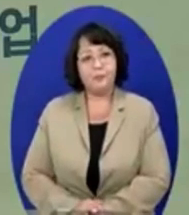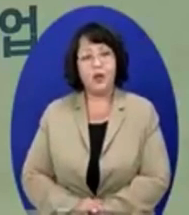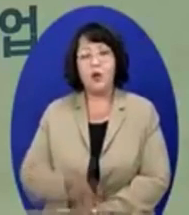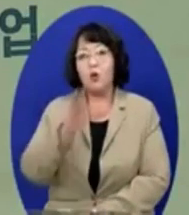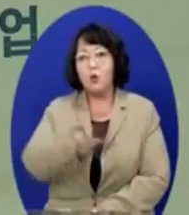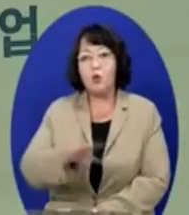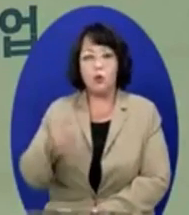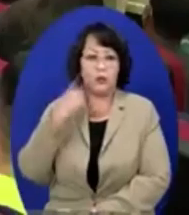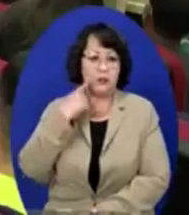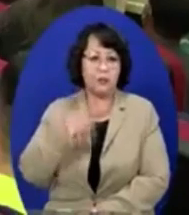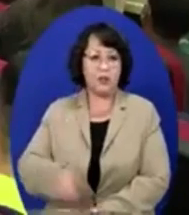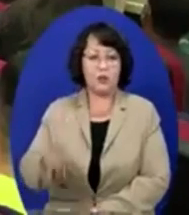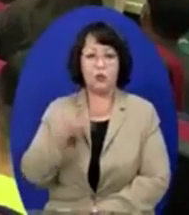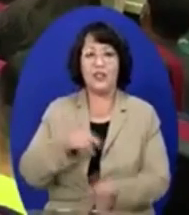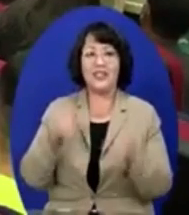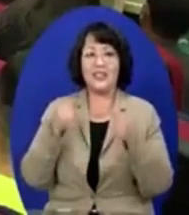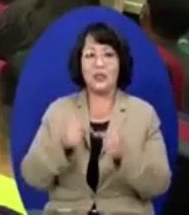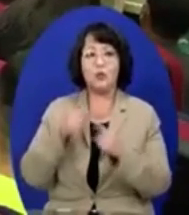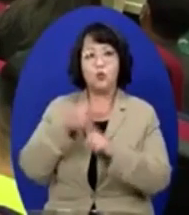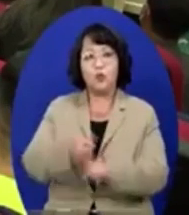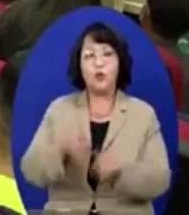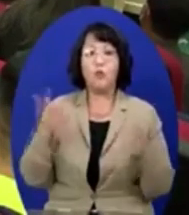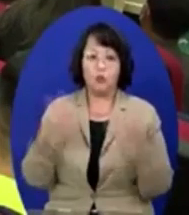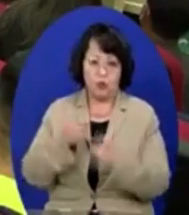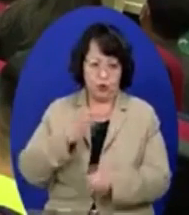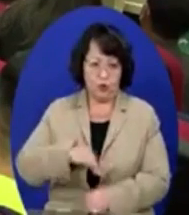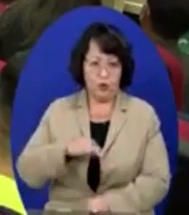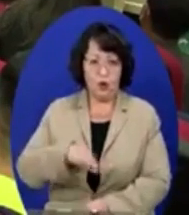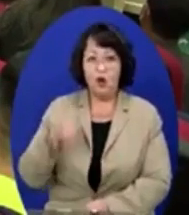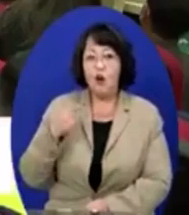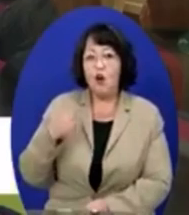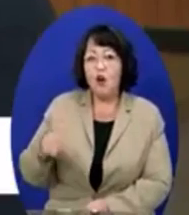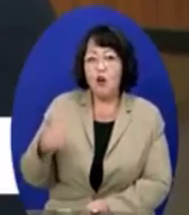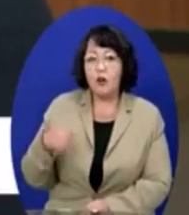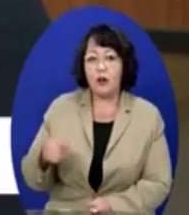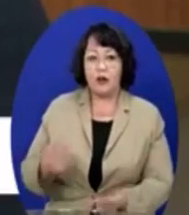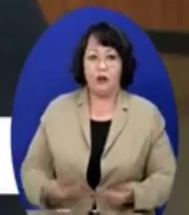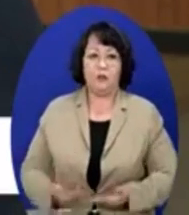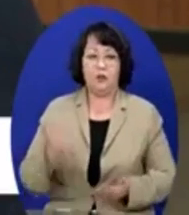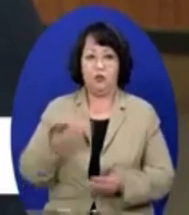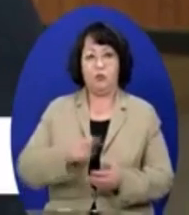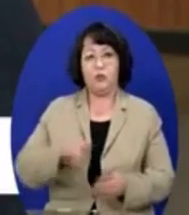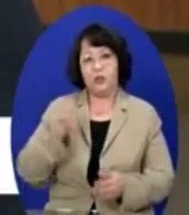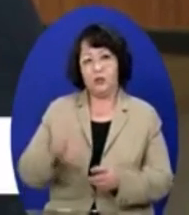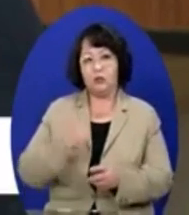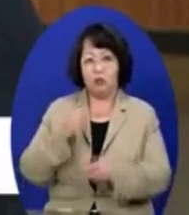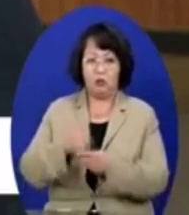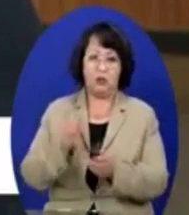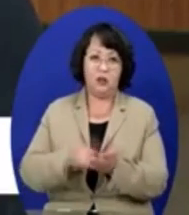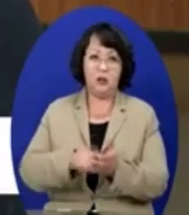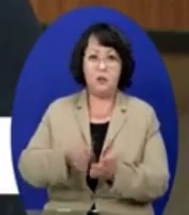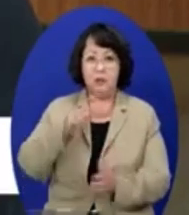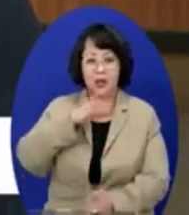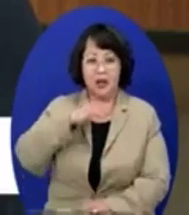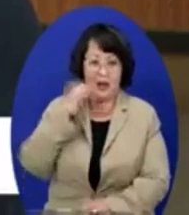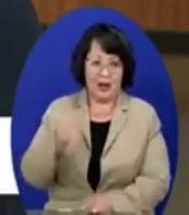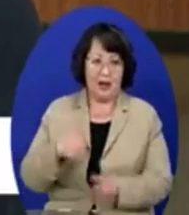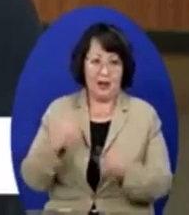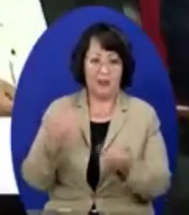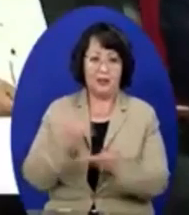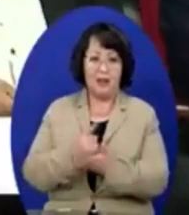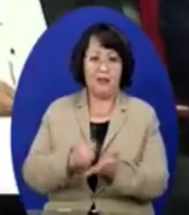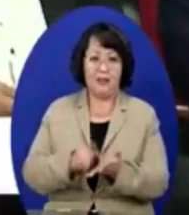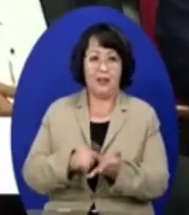Хүүхэд эмэгтэйчүүдийн эсрэг хүчирхийллийг бууруулахад тэдэнтэй ойр амьдардаг хүмүүсийн оролцоо чухал байдаг. Мөн мэдээ мэдээлэлээр хангах зайлшгүй